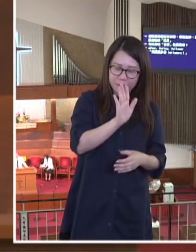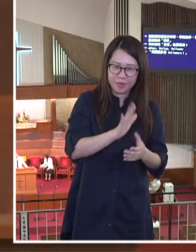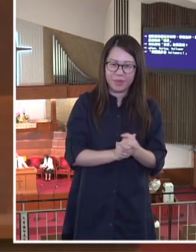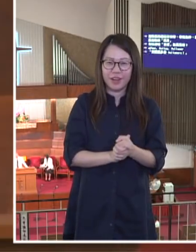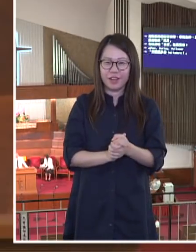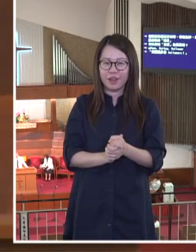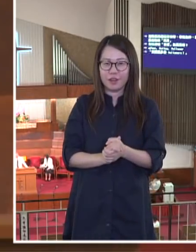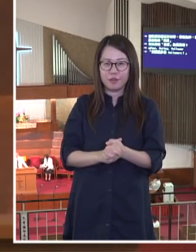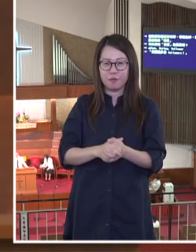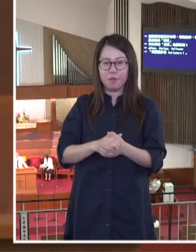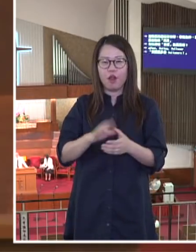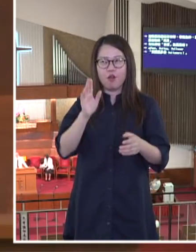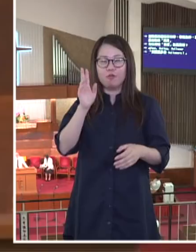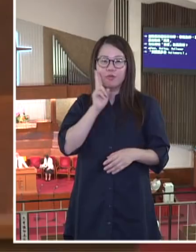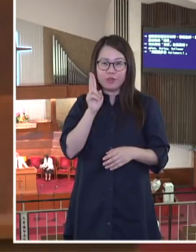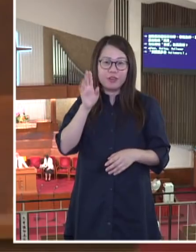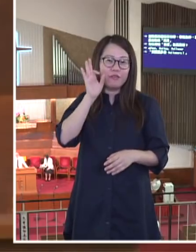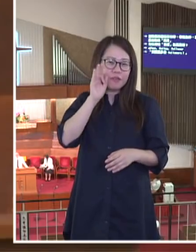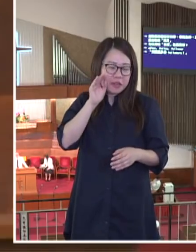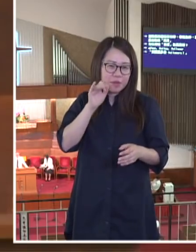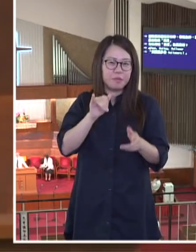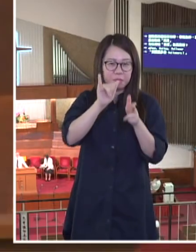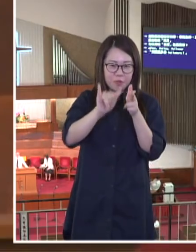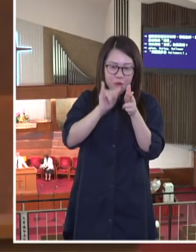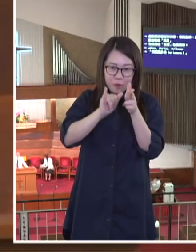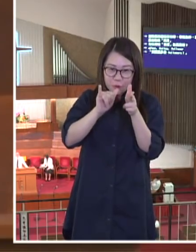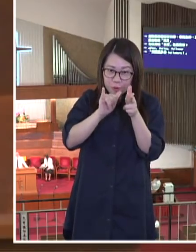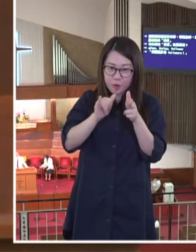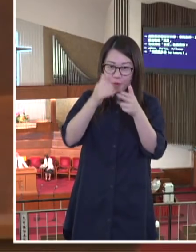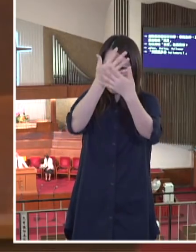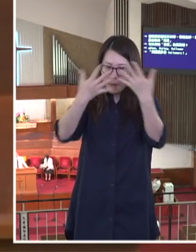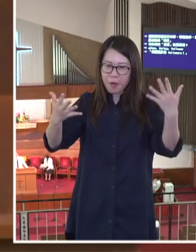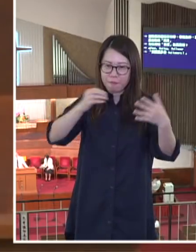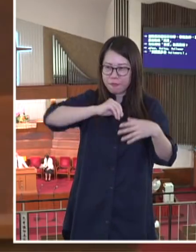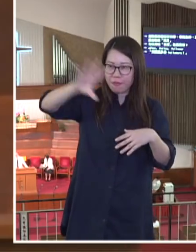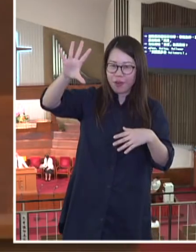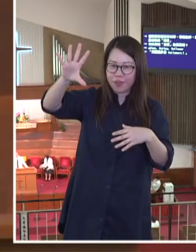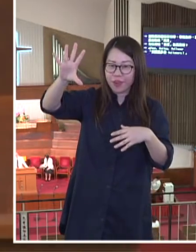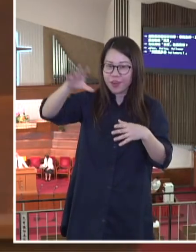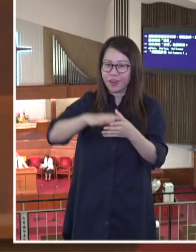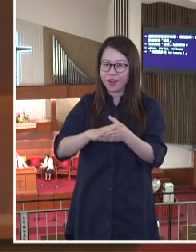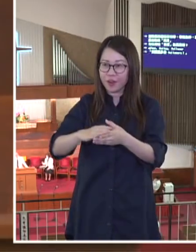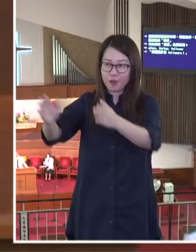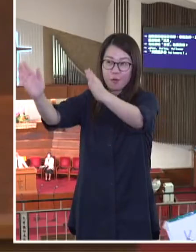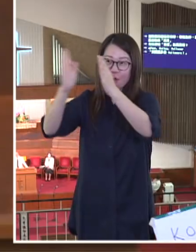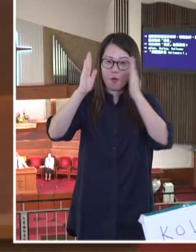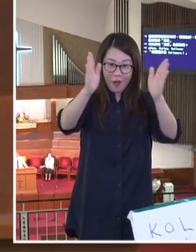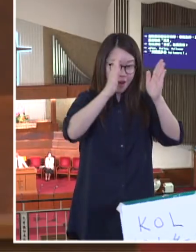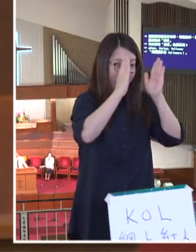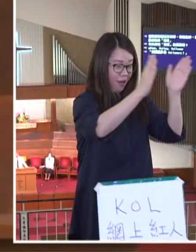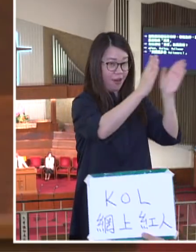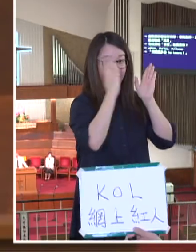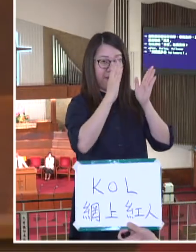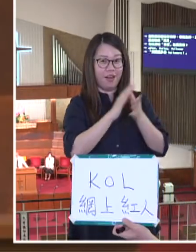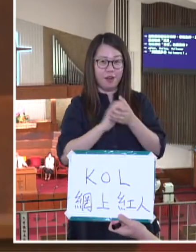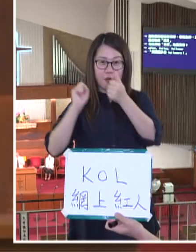下多啲吓，即系原来呢家即系即系当然有啲小朋友仲有其他志愿嘅吓，但系即系呢个志愿都好吸引的地方系